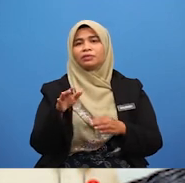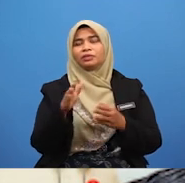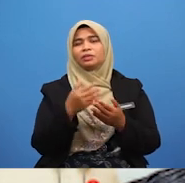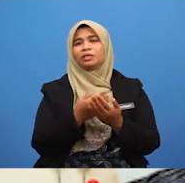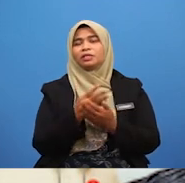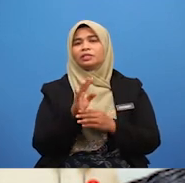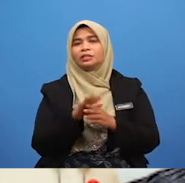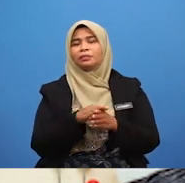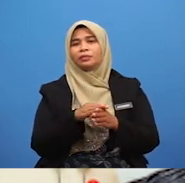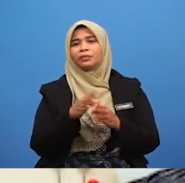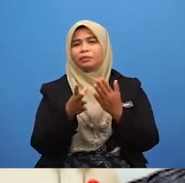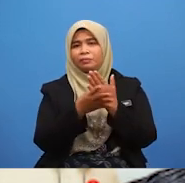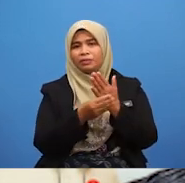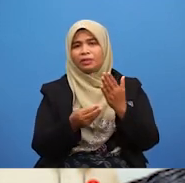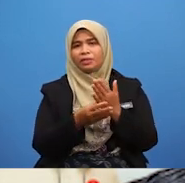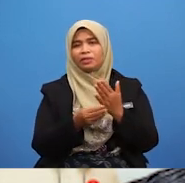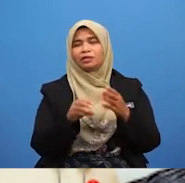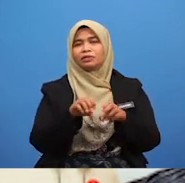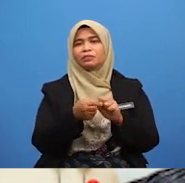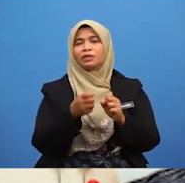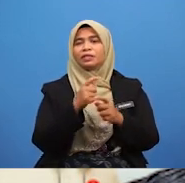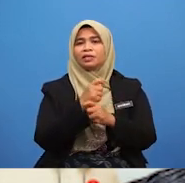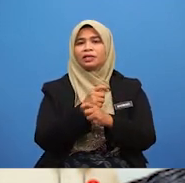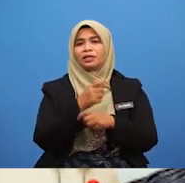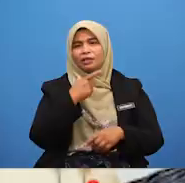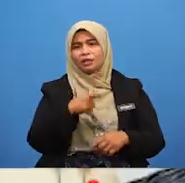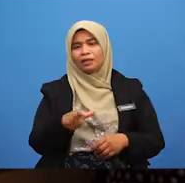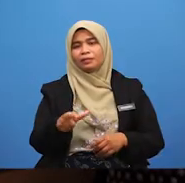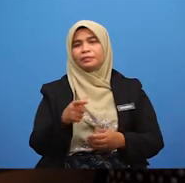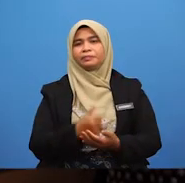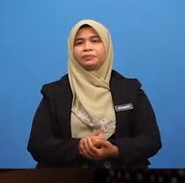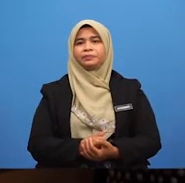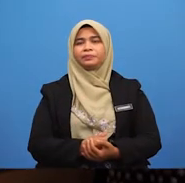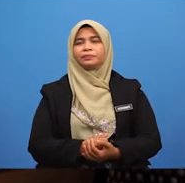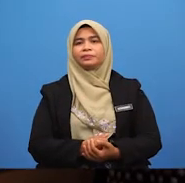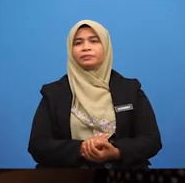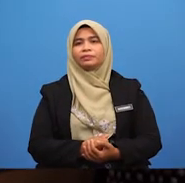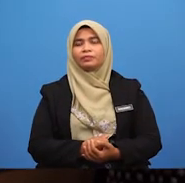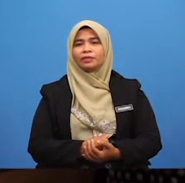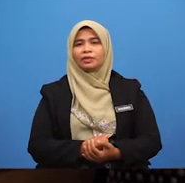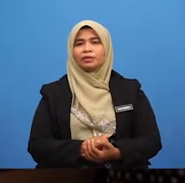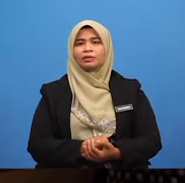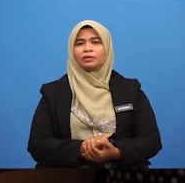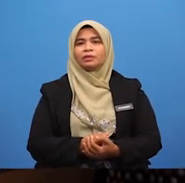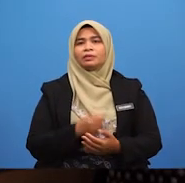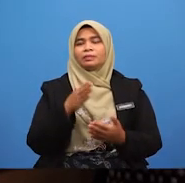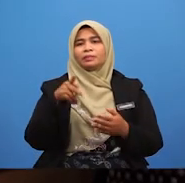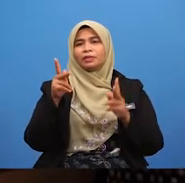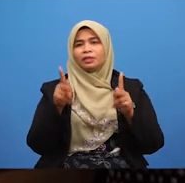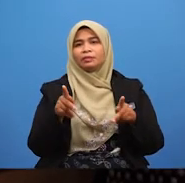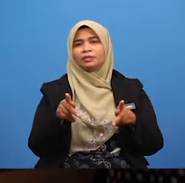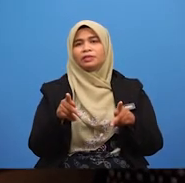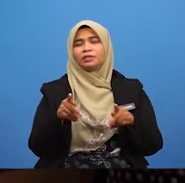sendi gunting supaya ianya tahan lama. Cikgu ingin berkongsi maklumat kepada pelajar